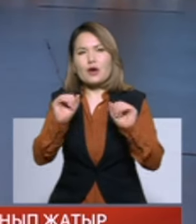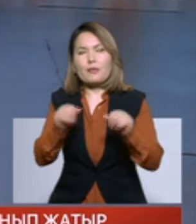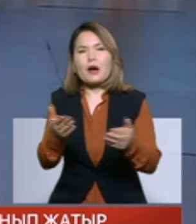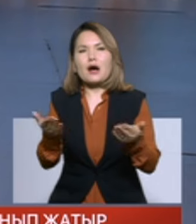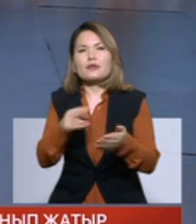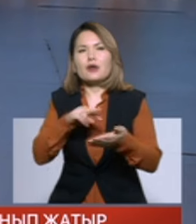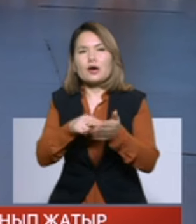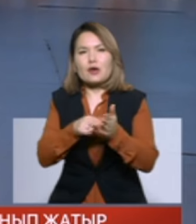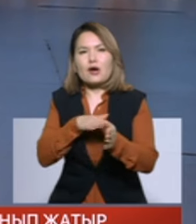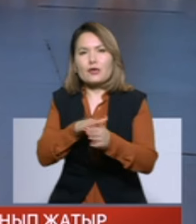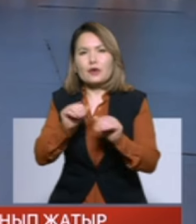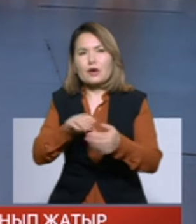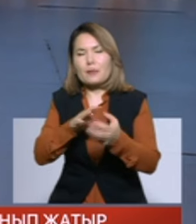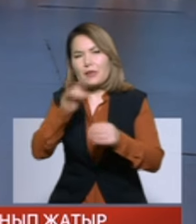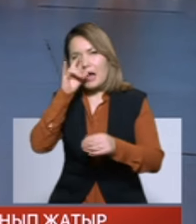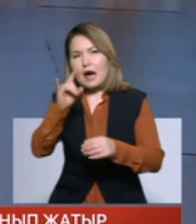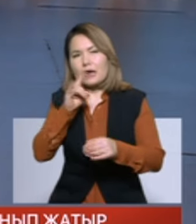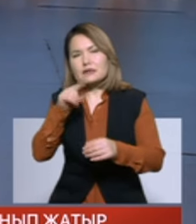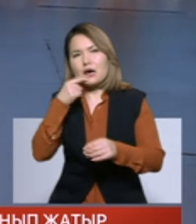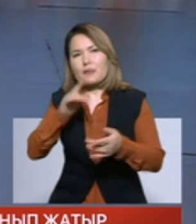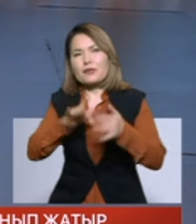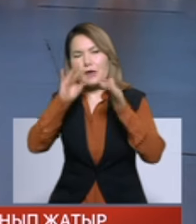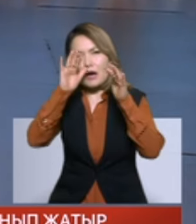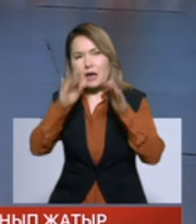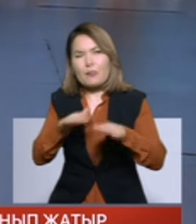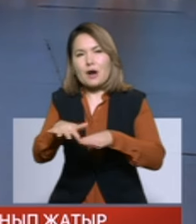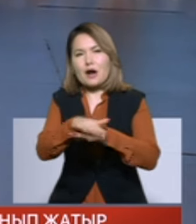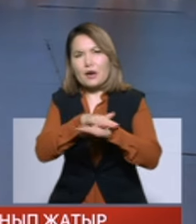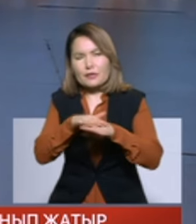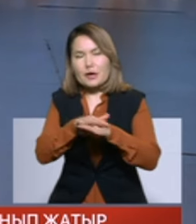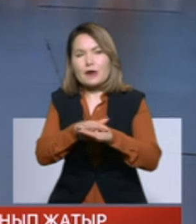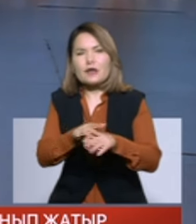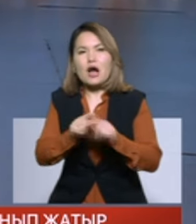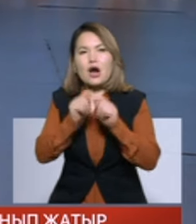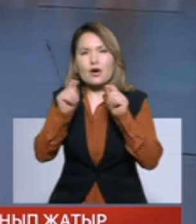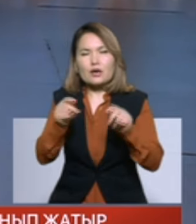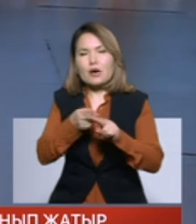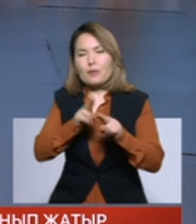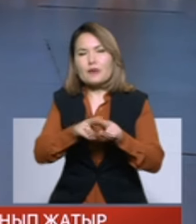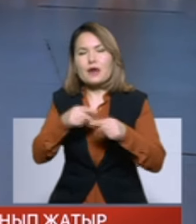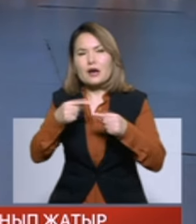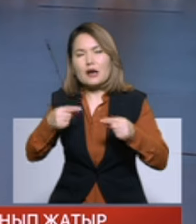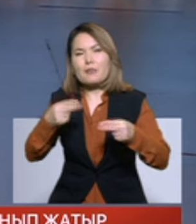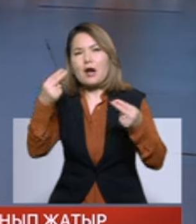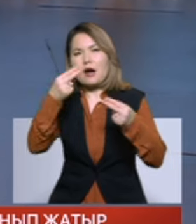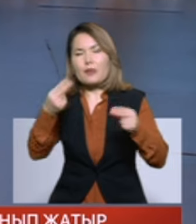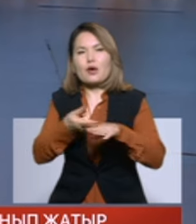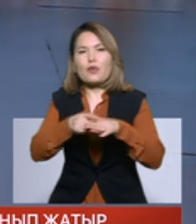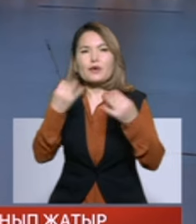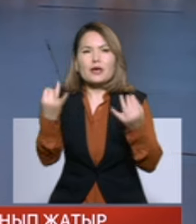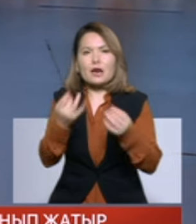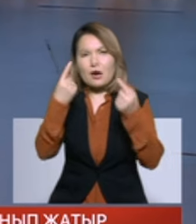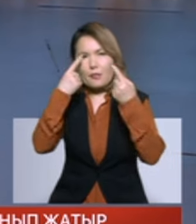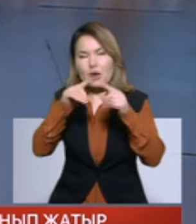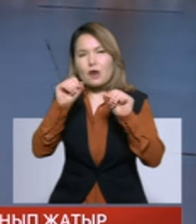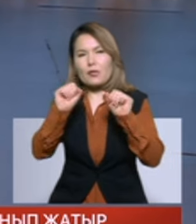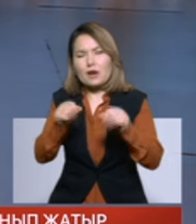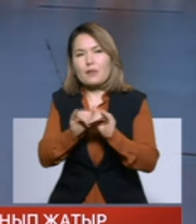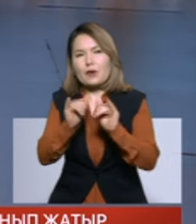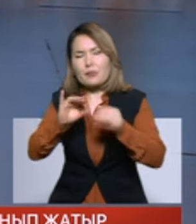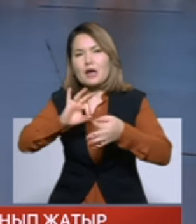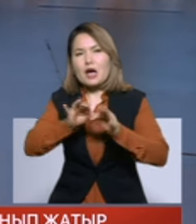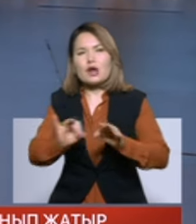қалай жасауға болады. Қазақ тілінде онлайн-контент жасаушылардың форумында осы және өзгеде қызықты технологияның